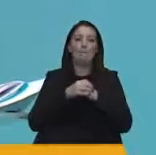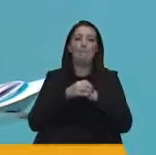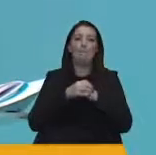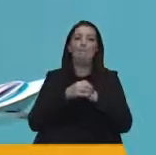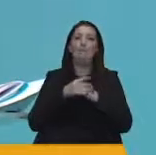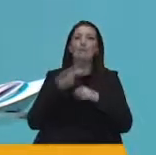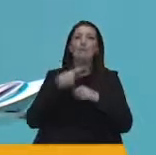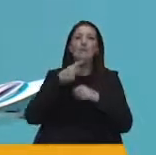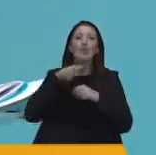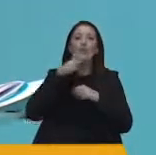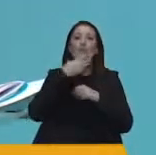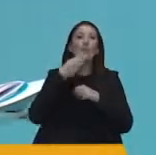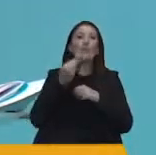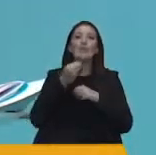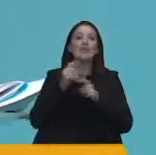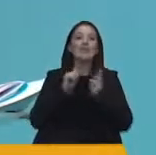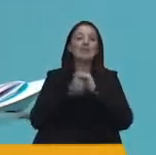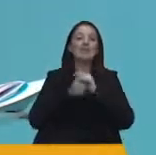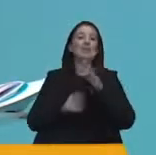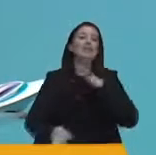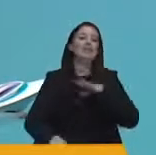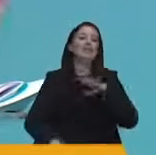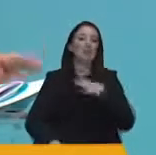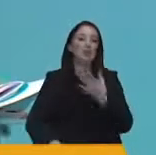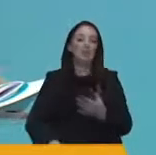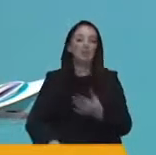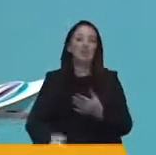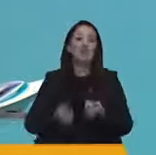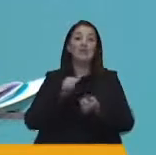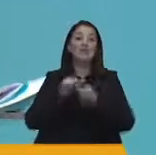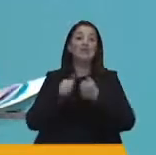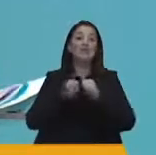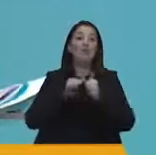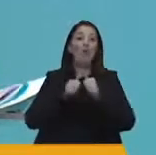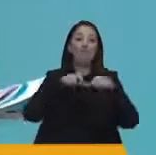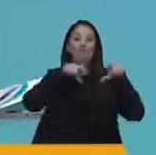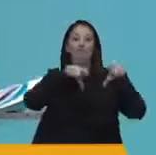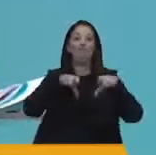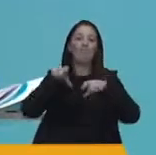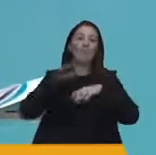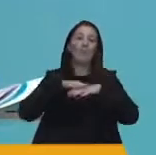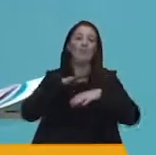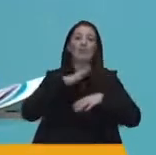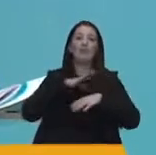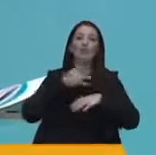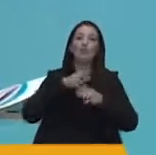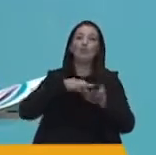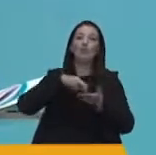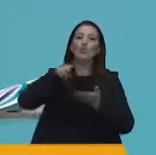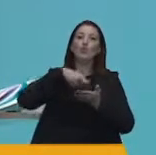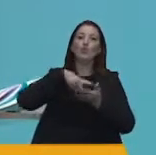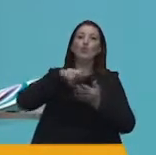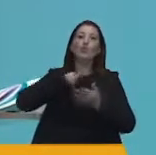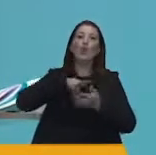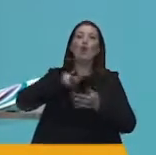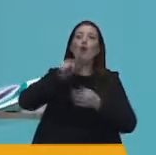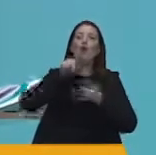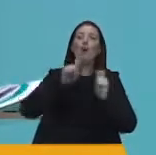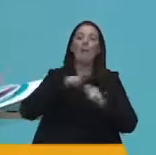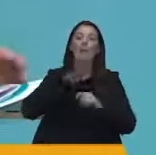Ya biz orayı güzelleştirmek istiyoruz. Spor sahaları yapmak istiyoruz. Yürüyüş yolları yapmak